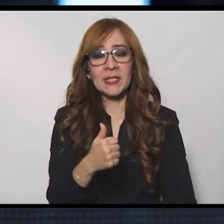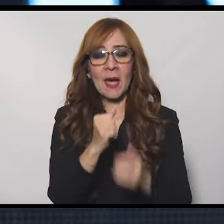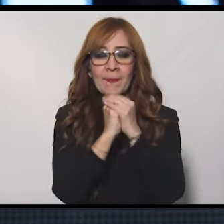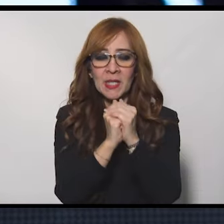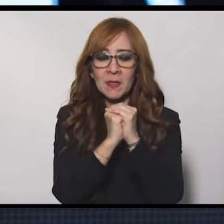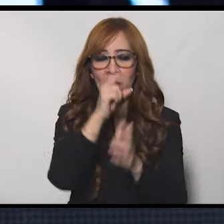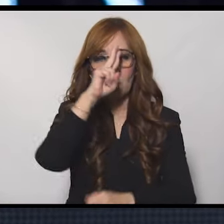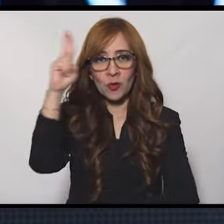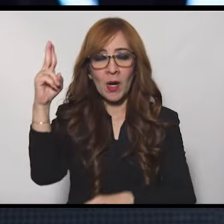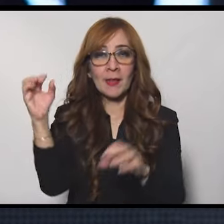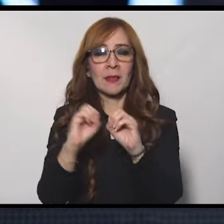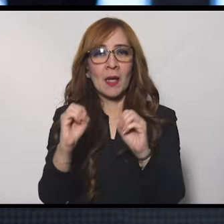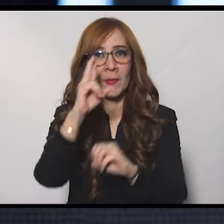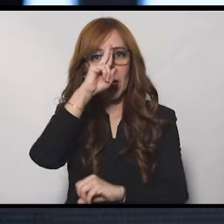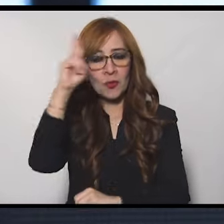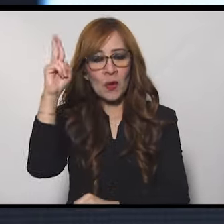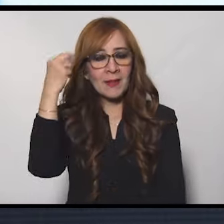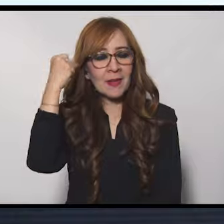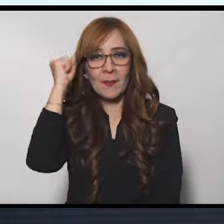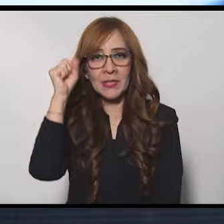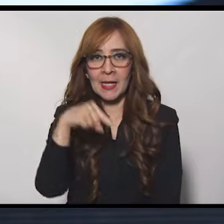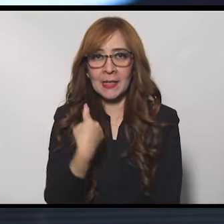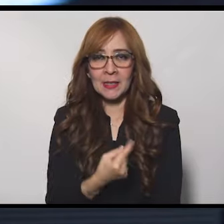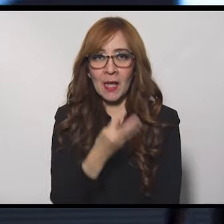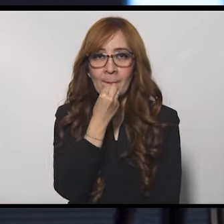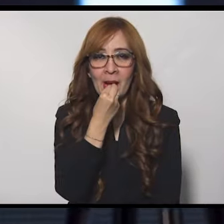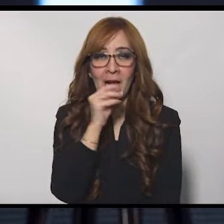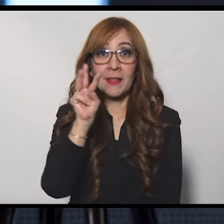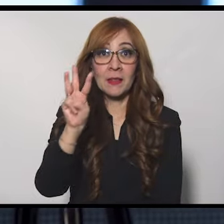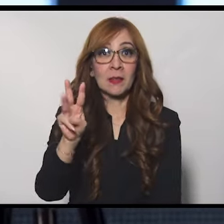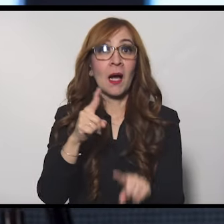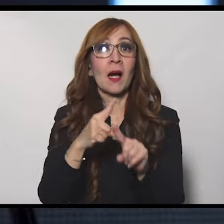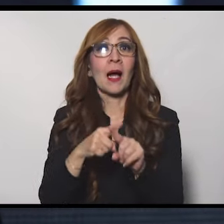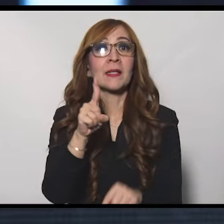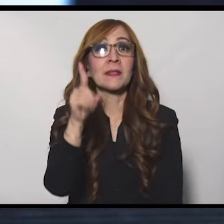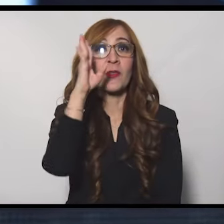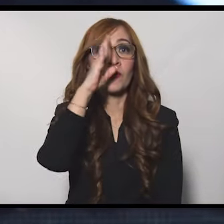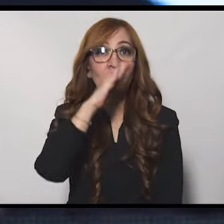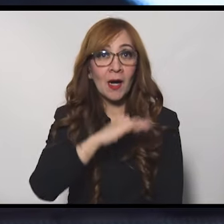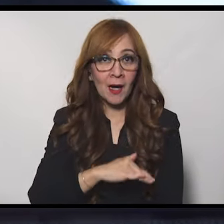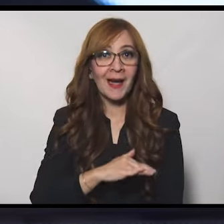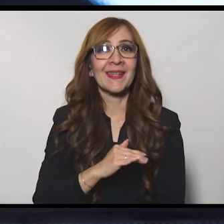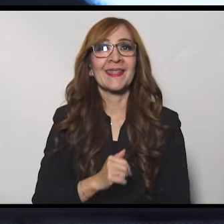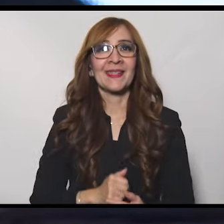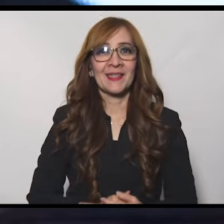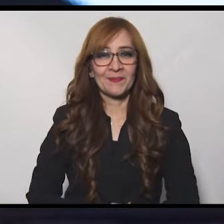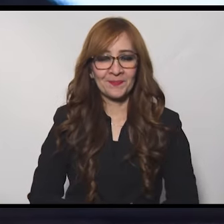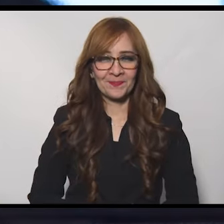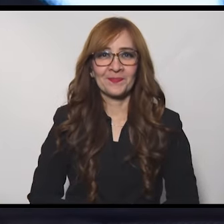Tanpa Tuhan, tidak mungkin kita bisa makan 3 kali sehari kalau ekstrimnya.